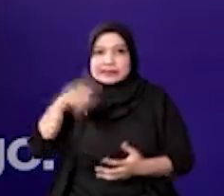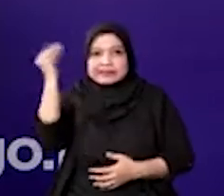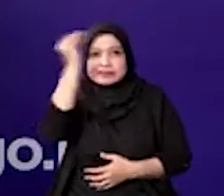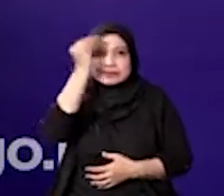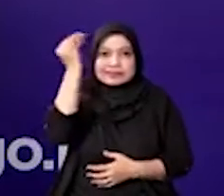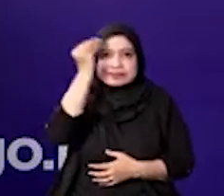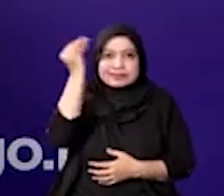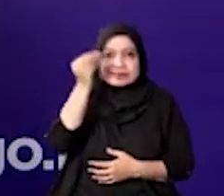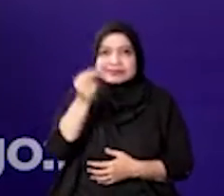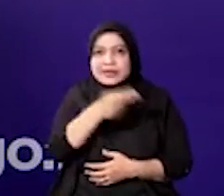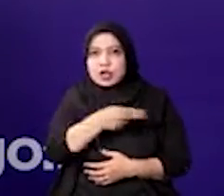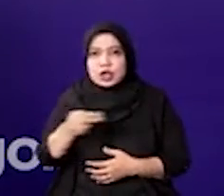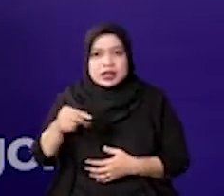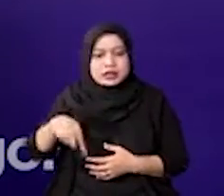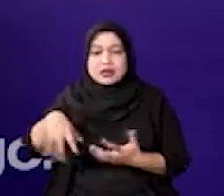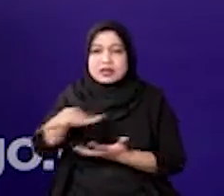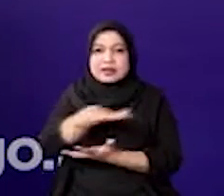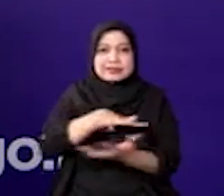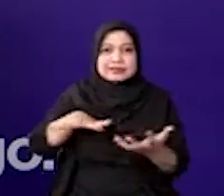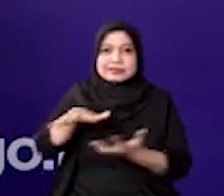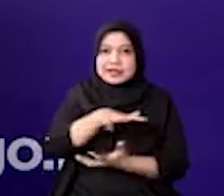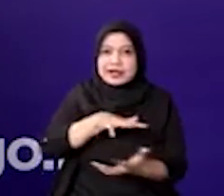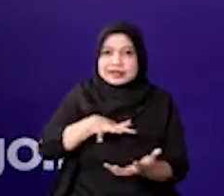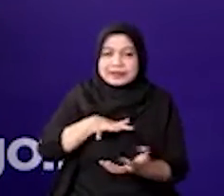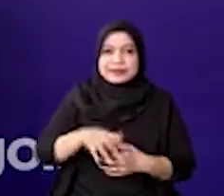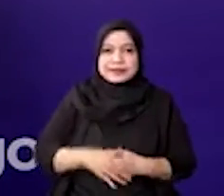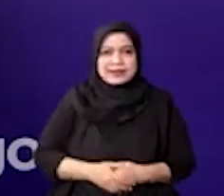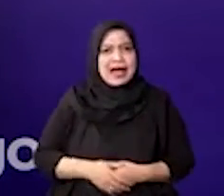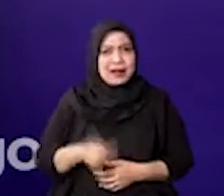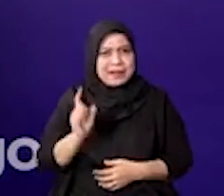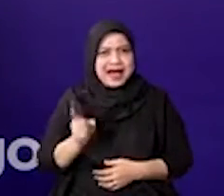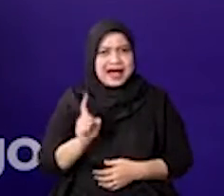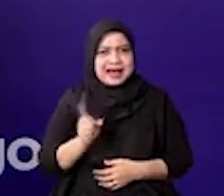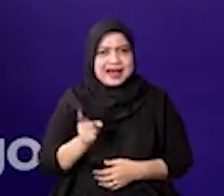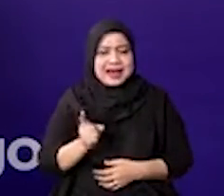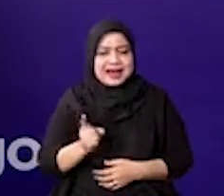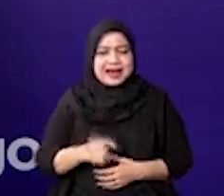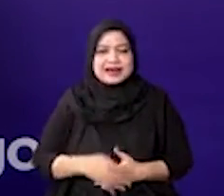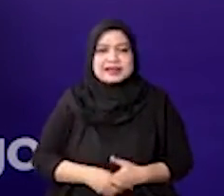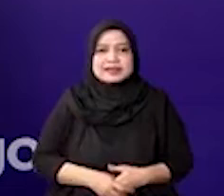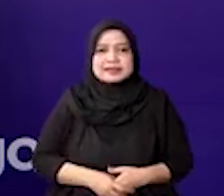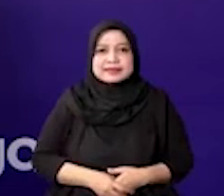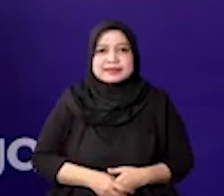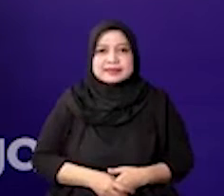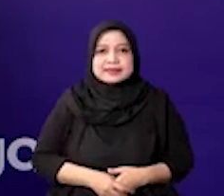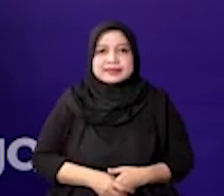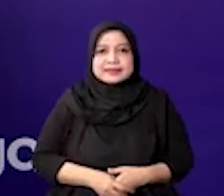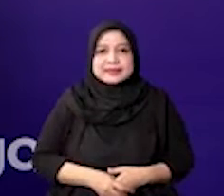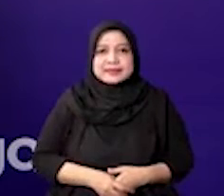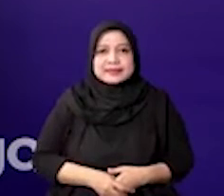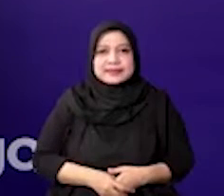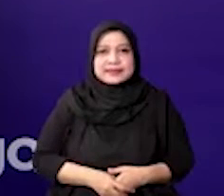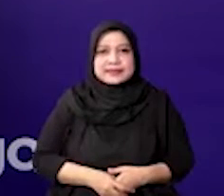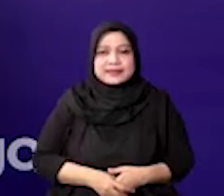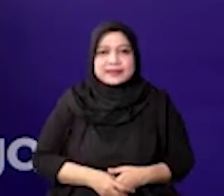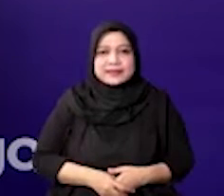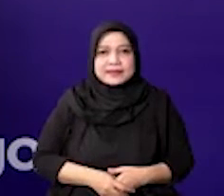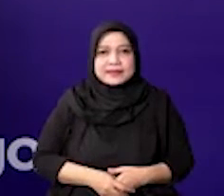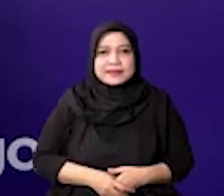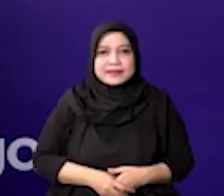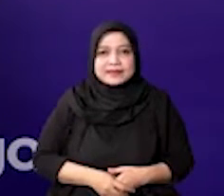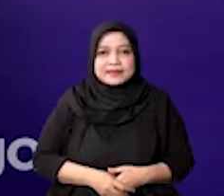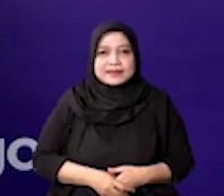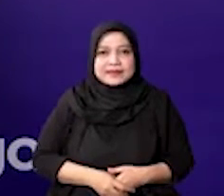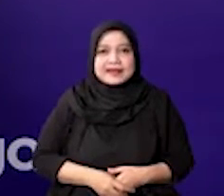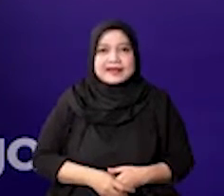itu ini bahaya Pak enggak lebihnya mereka kalau saya katakan no Sewu mereka punya boleh katakan